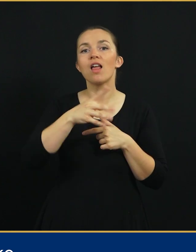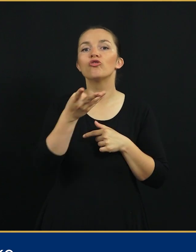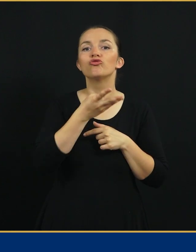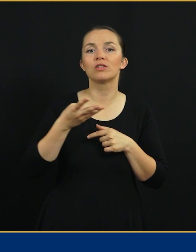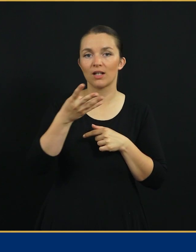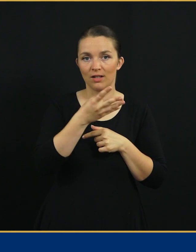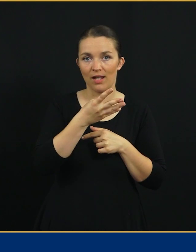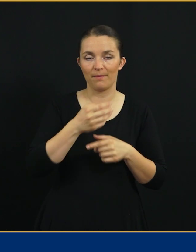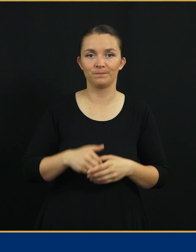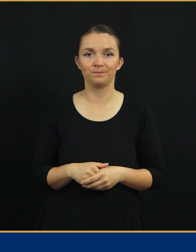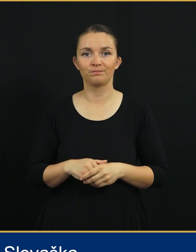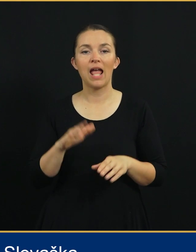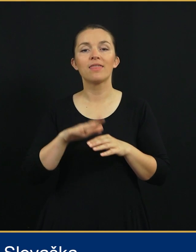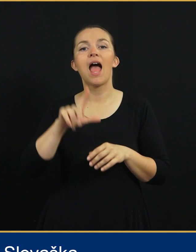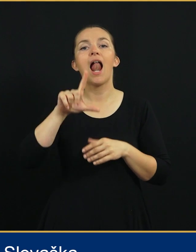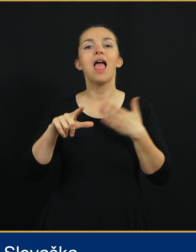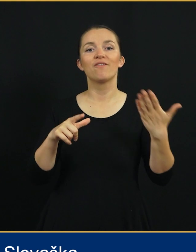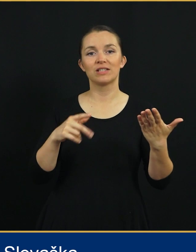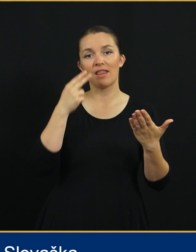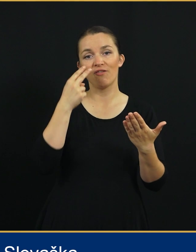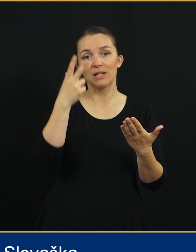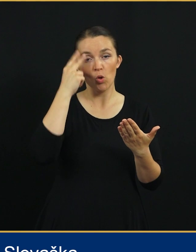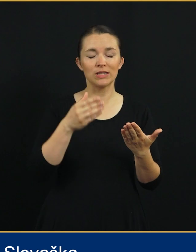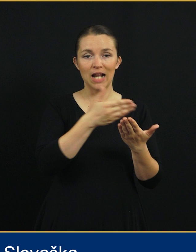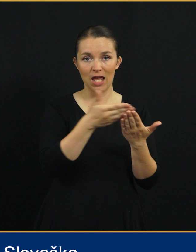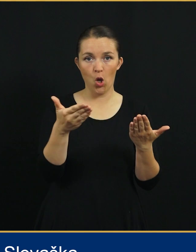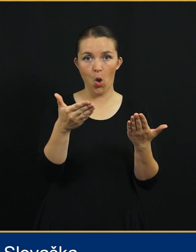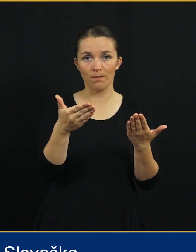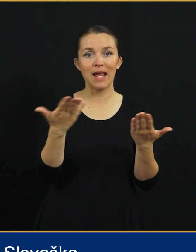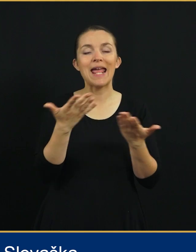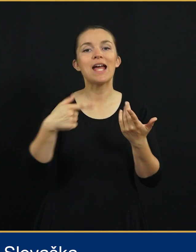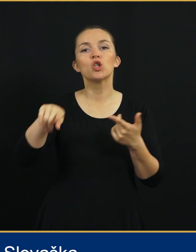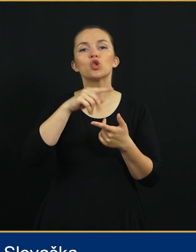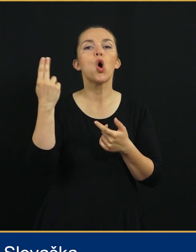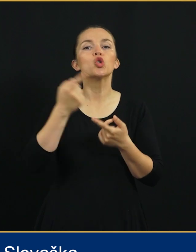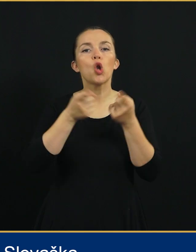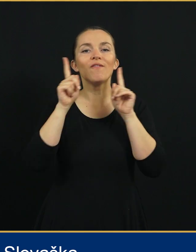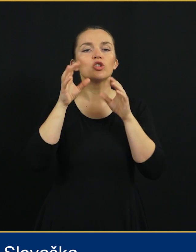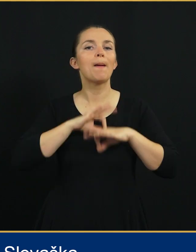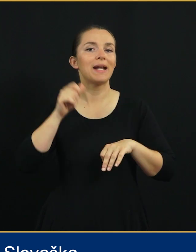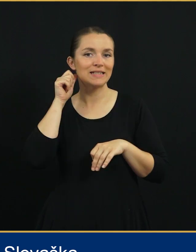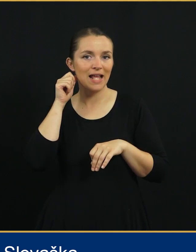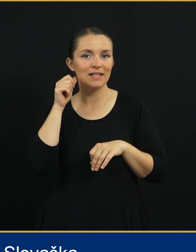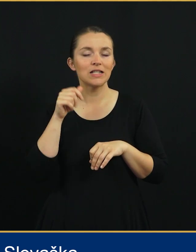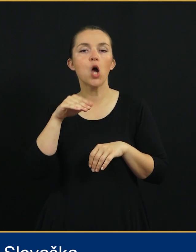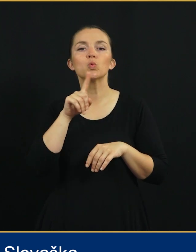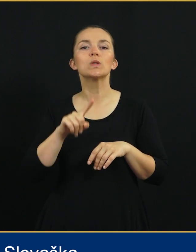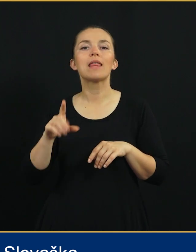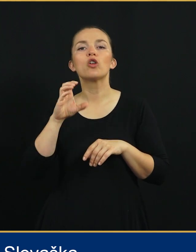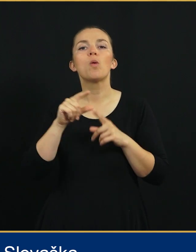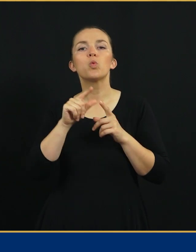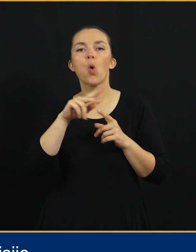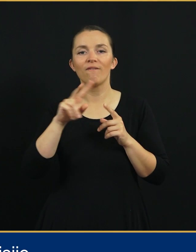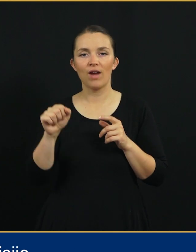4. Na levi strani vidimo sliko, kjer so slovaška predsednica Zuzana